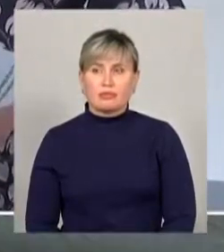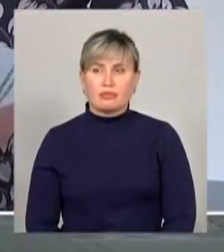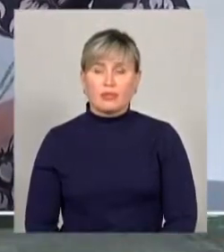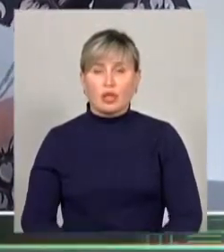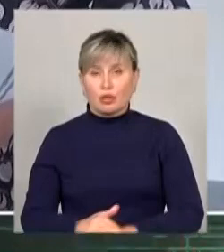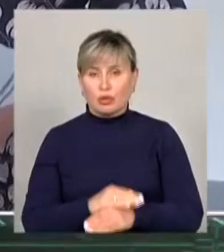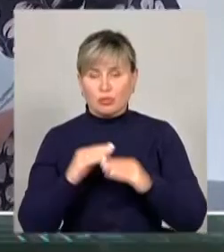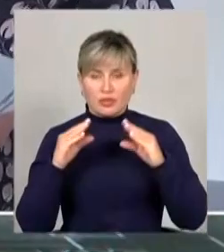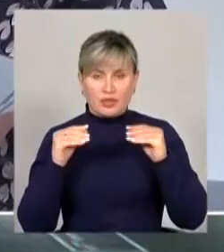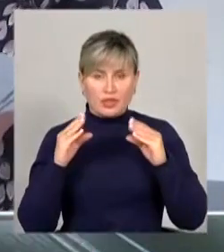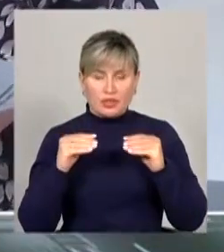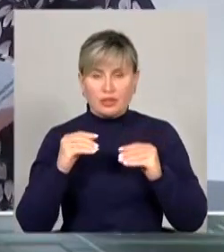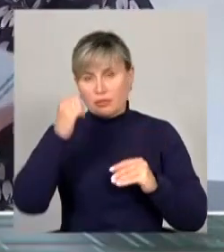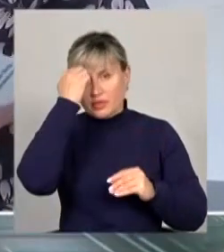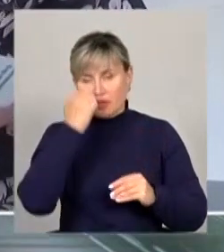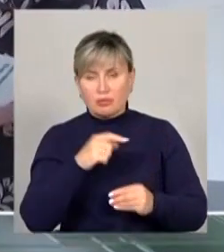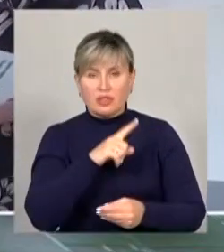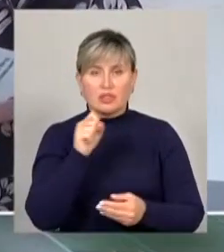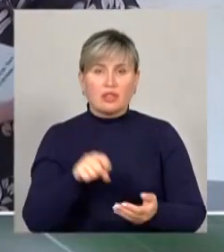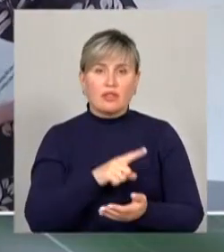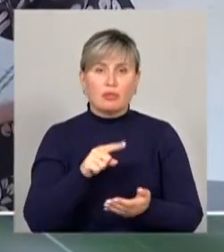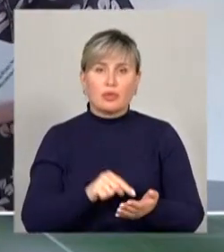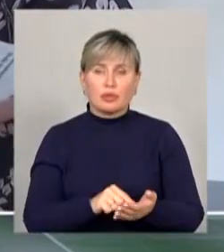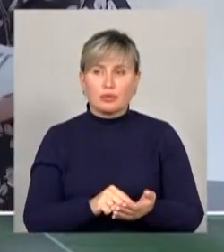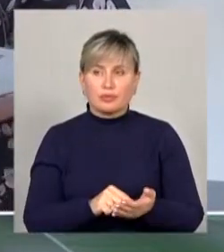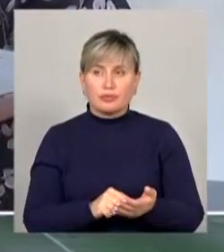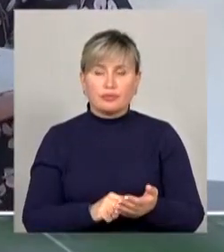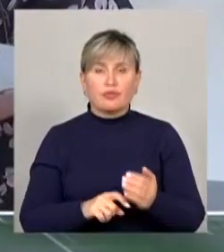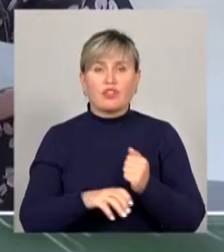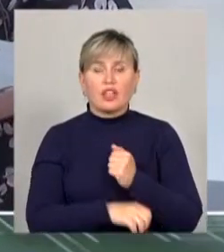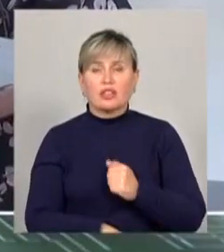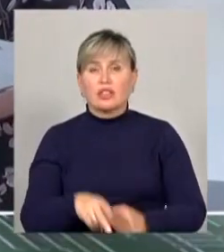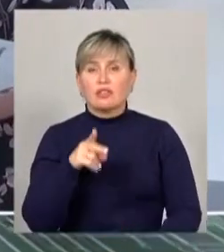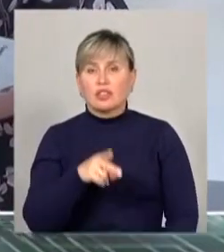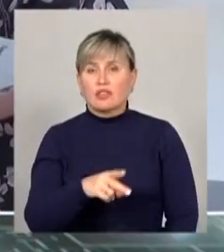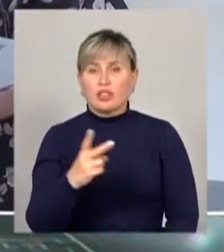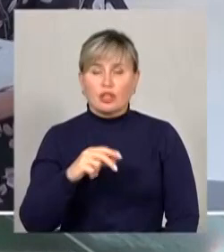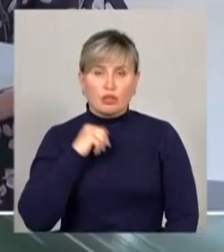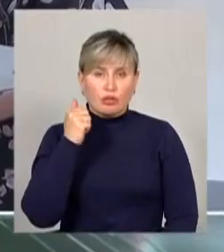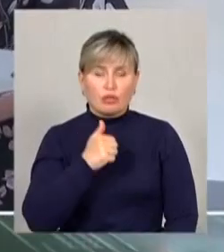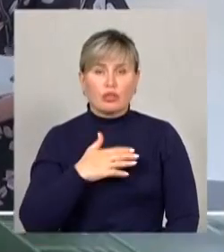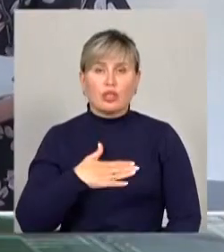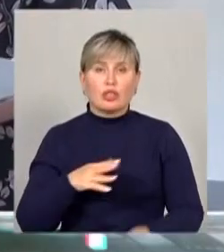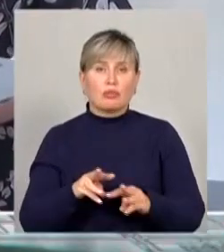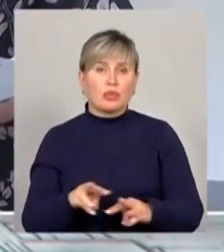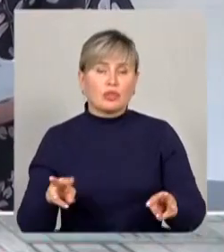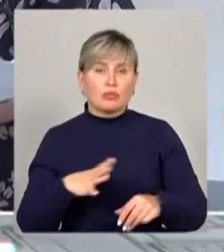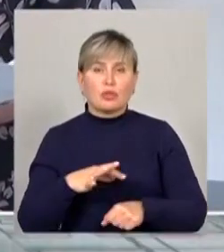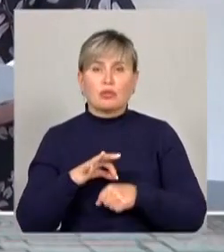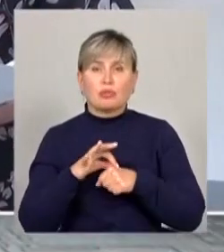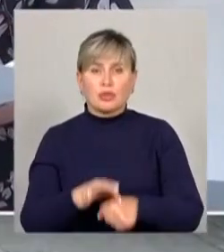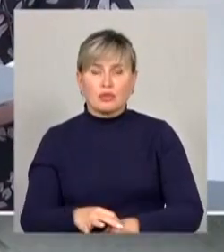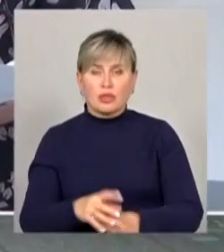Добрый вечер, студия. Спасибо за вопрос. В конце 2022 года нашим министерством был проведен аукцион